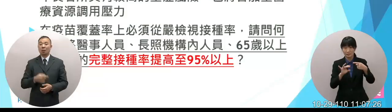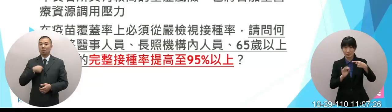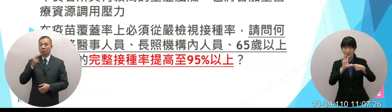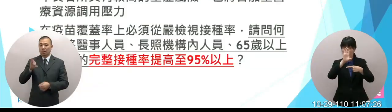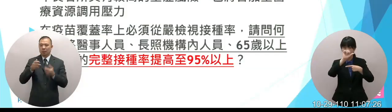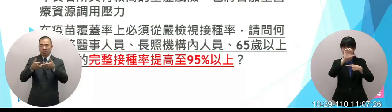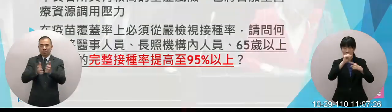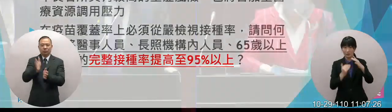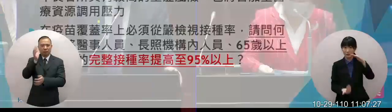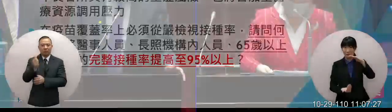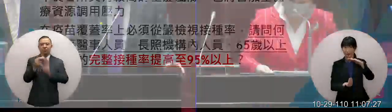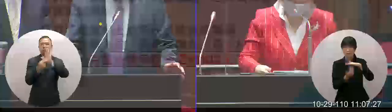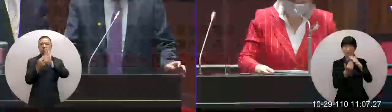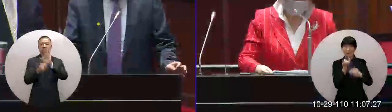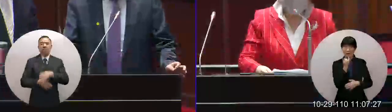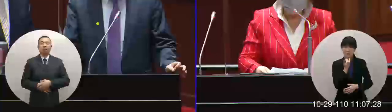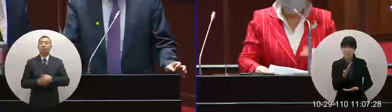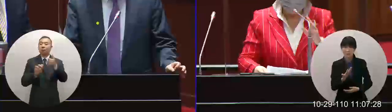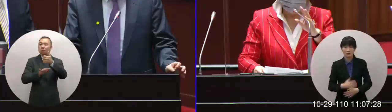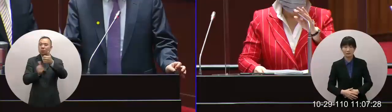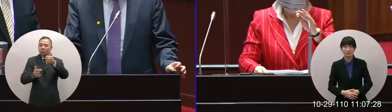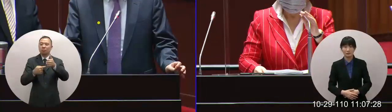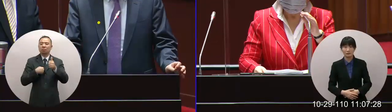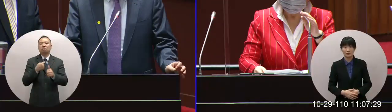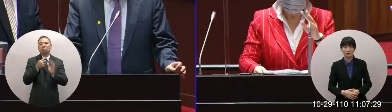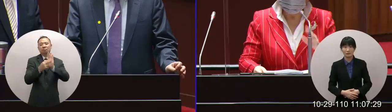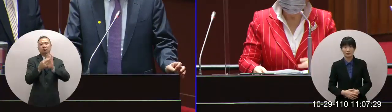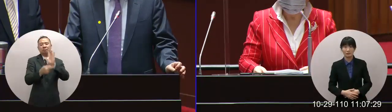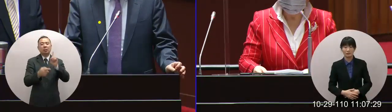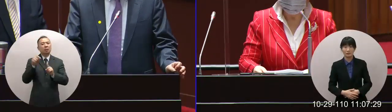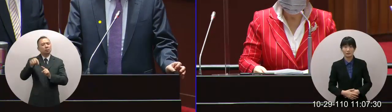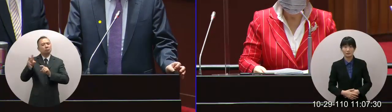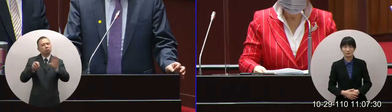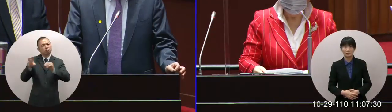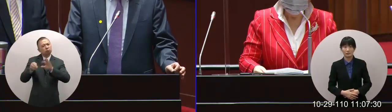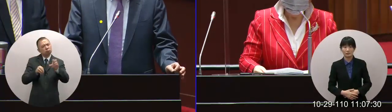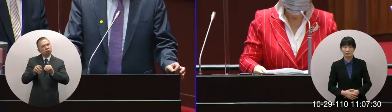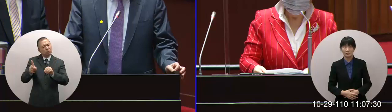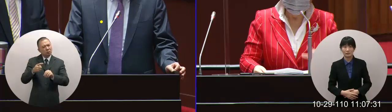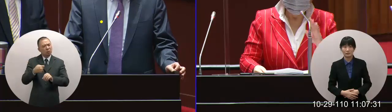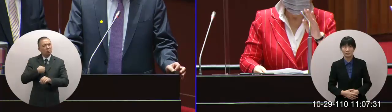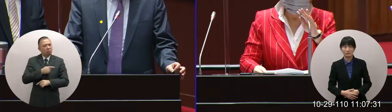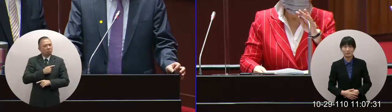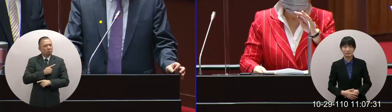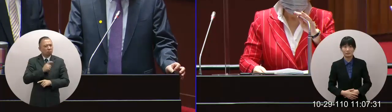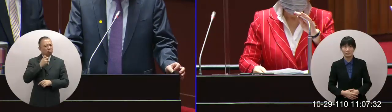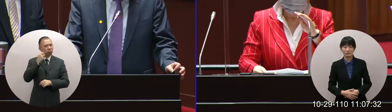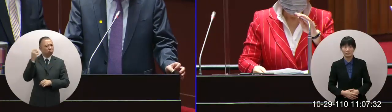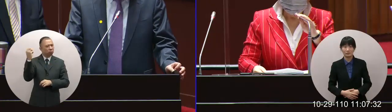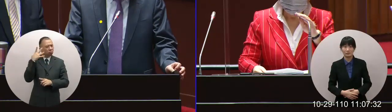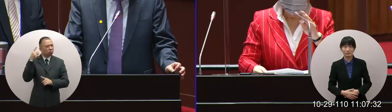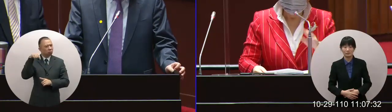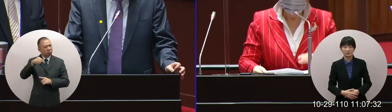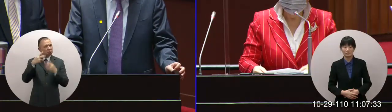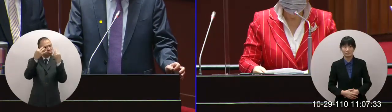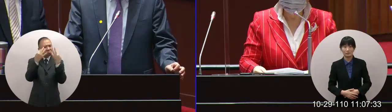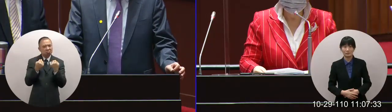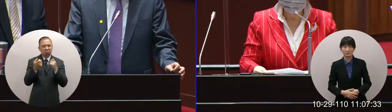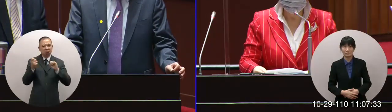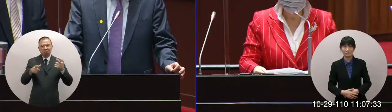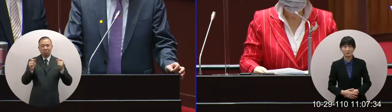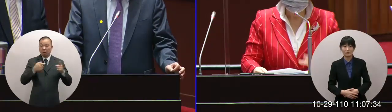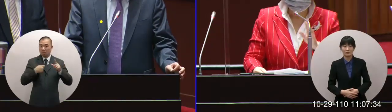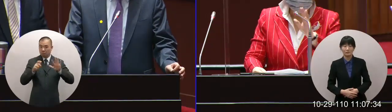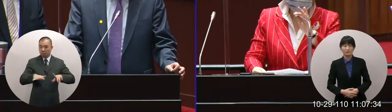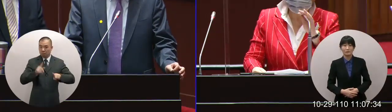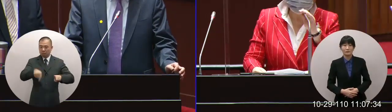长跟你报告。 OK， 部长。 跟委员报告，但你的资料从机关署来，不过跟我的认识不太一样了哈。那我们现在的医师人